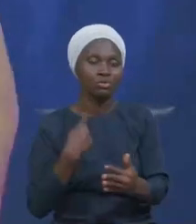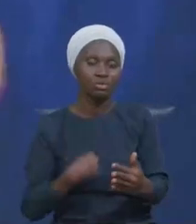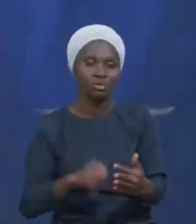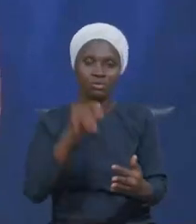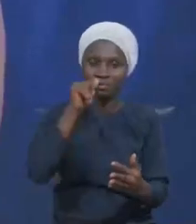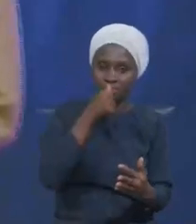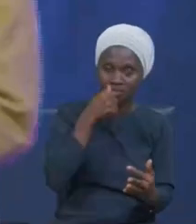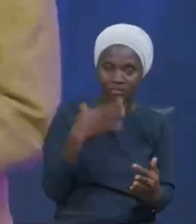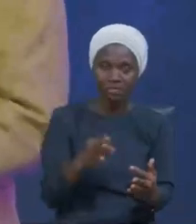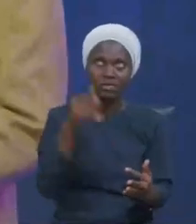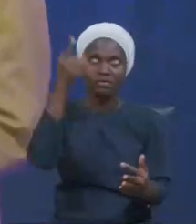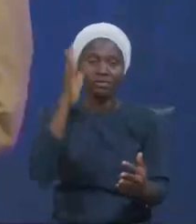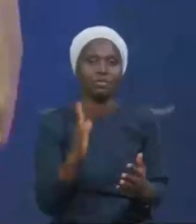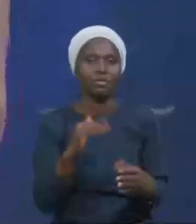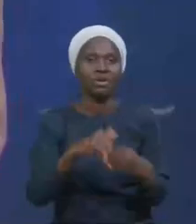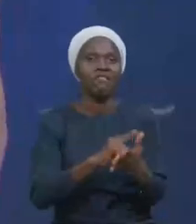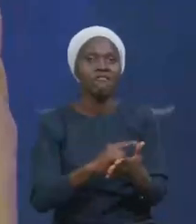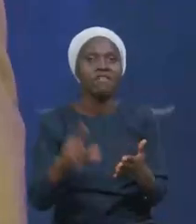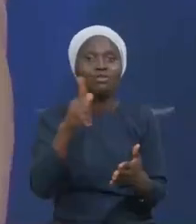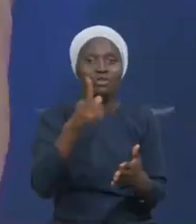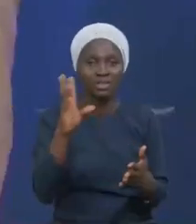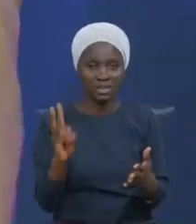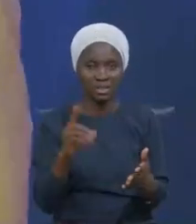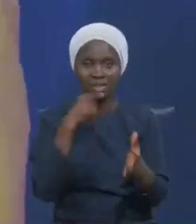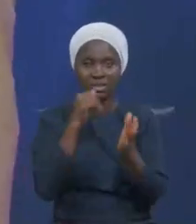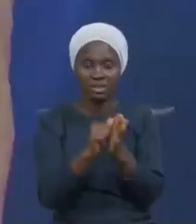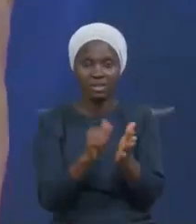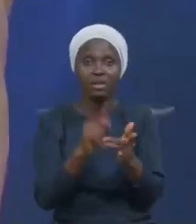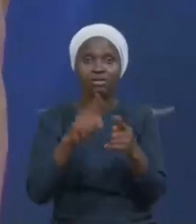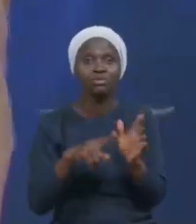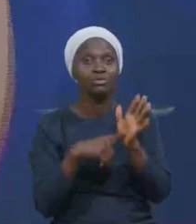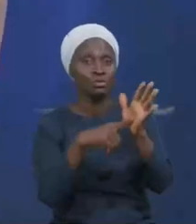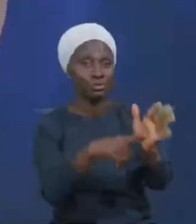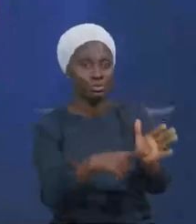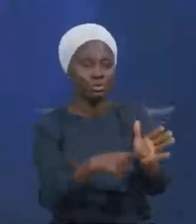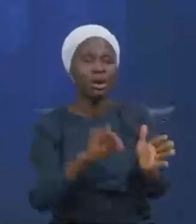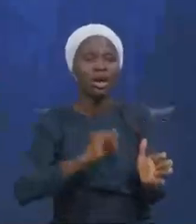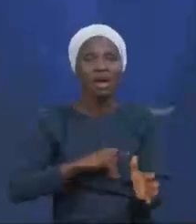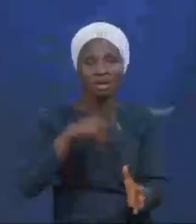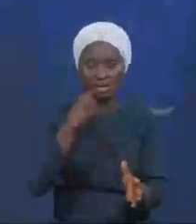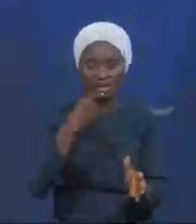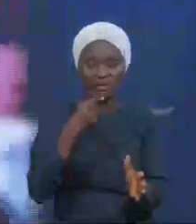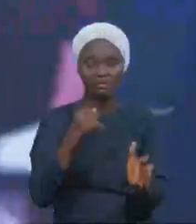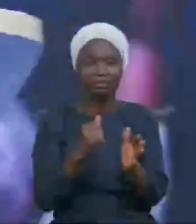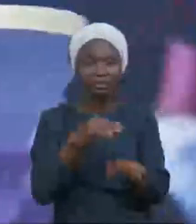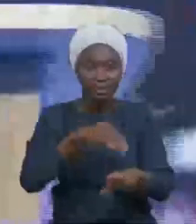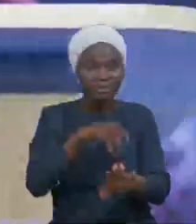Maintenant, dans le verset 26, il dit, afin de montrer sa justice dans le temps